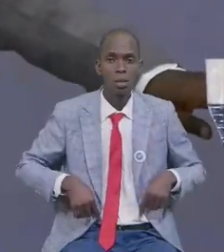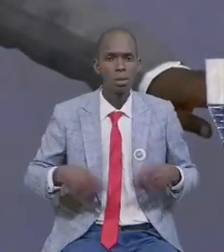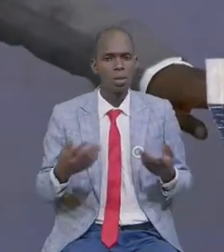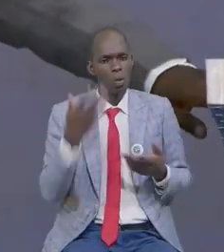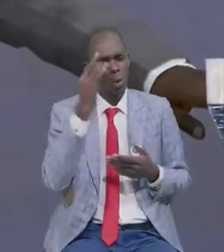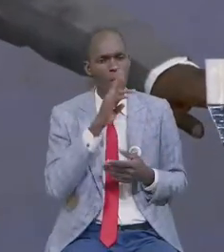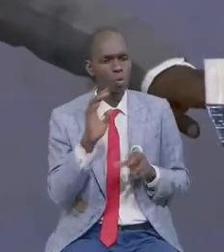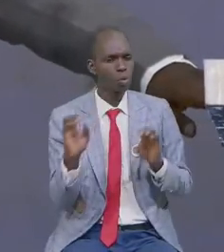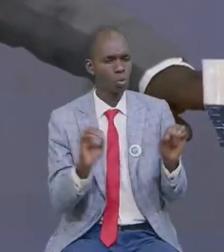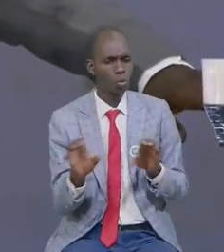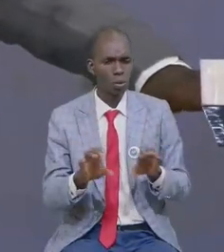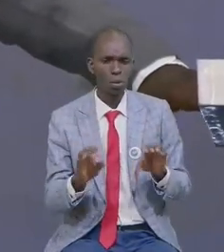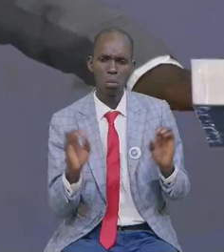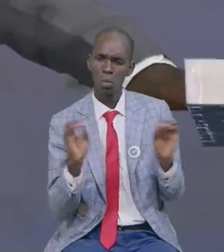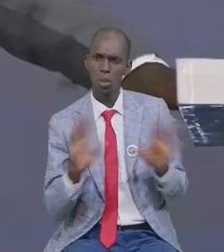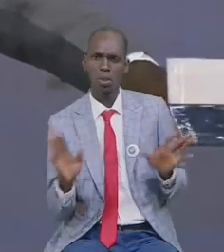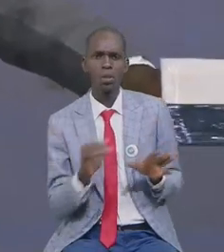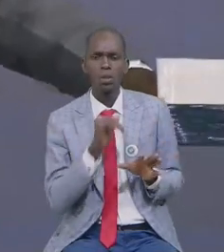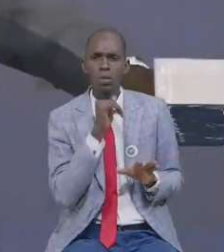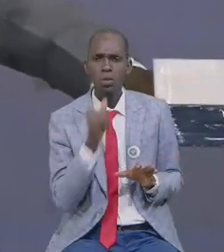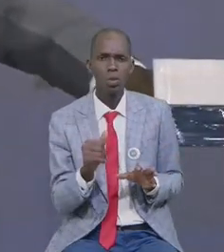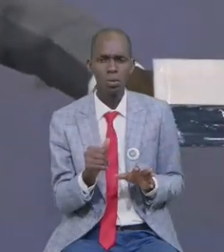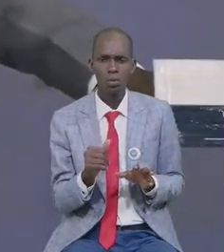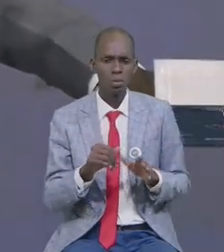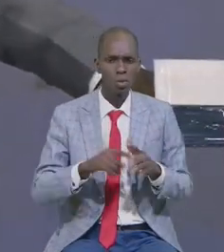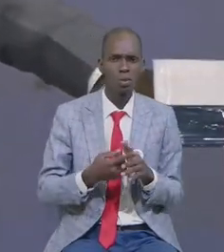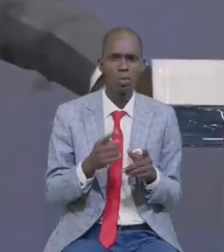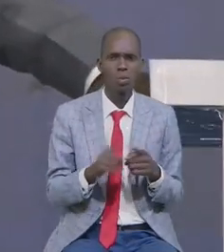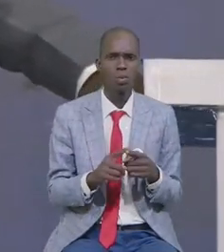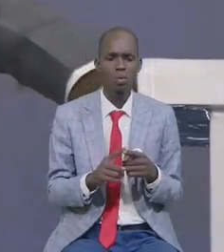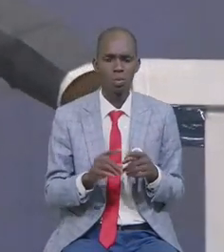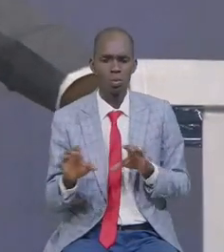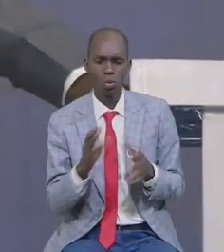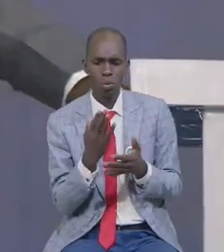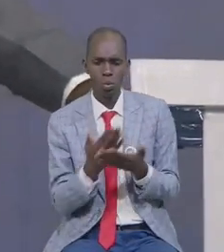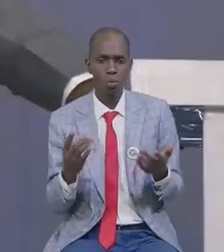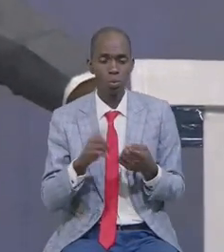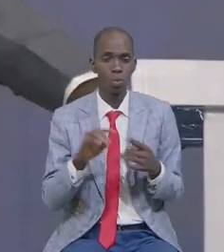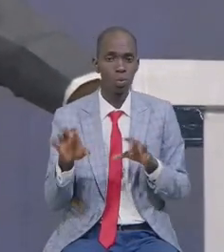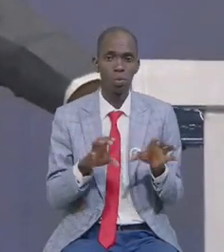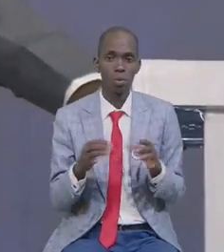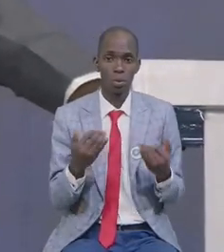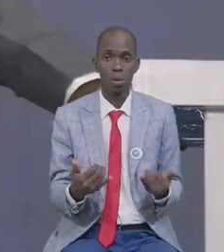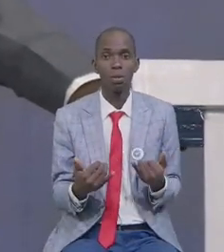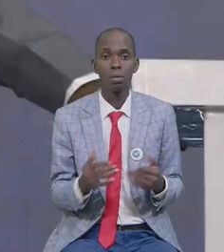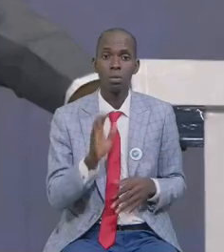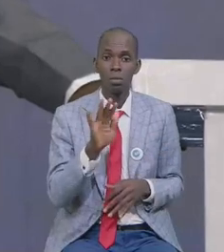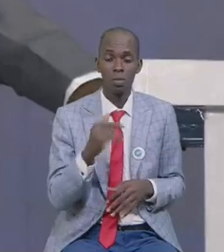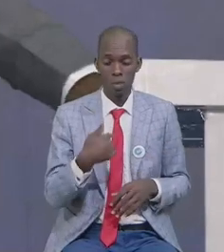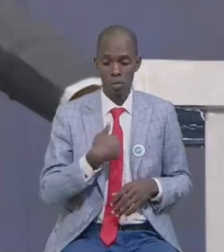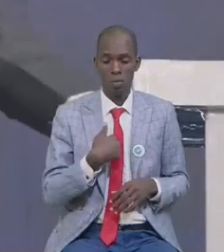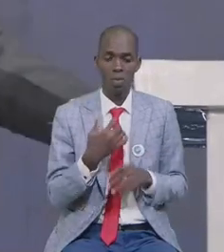comme ça? Et tu ne fais pas ce que tu dois faire. Et tu n'es pas à tel niveau, à telle onzième heure. J'ai la grâce.